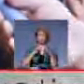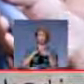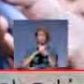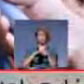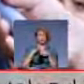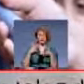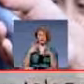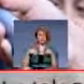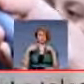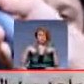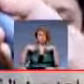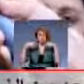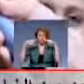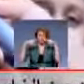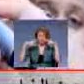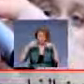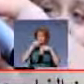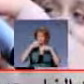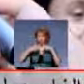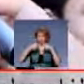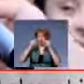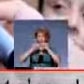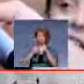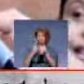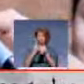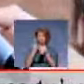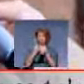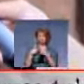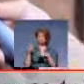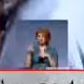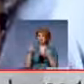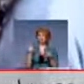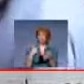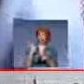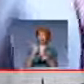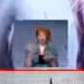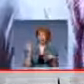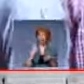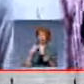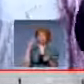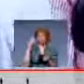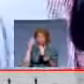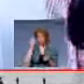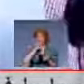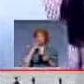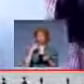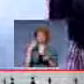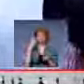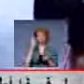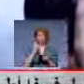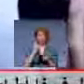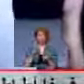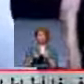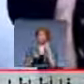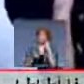ولقيته في قلب الدرج ملموم في قلب الدرج، بس عادي يعني ما حطيتش يعني مش حاطه في دماغك يعني؟ لا مش حاطه. ما كانش